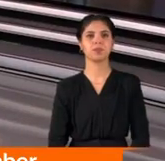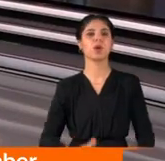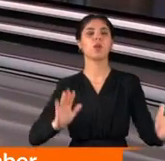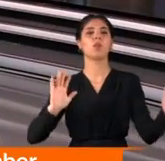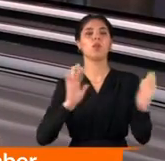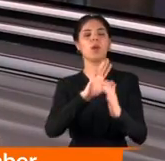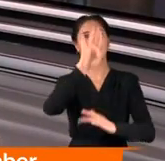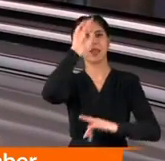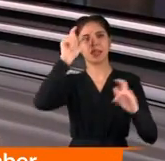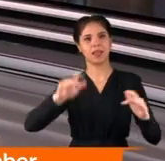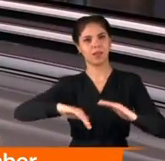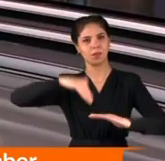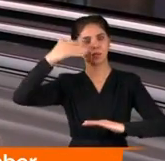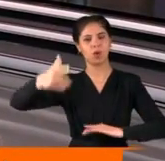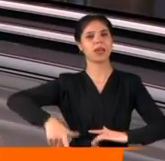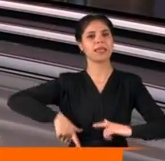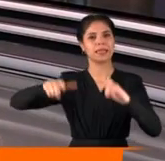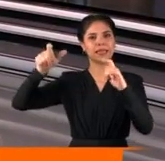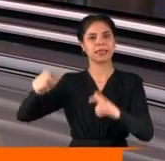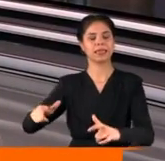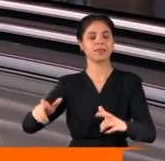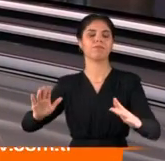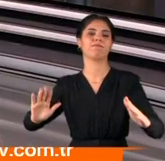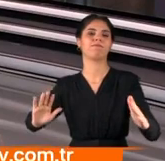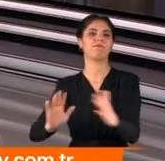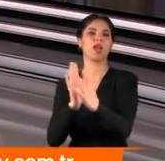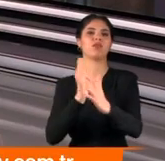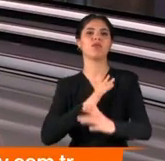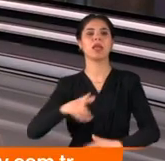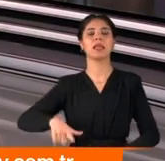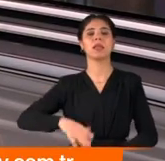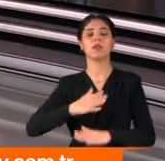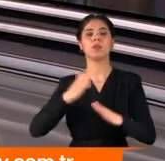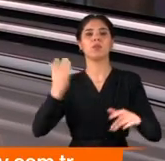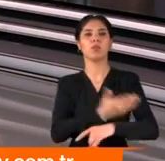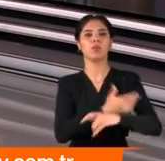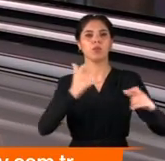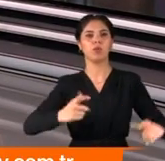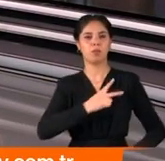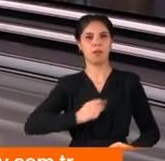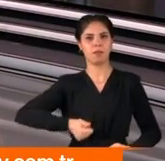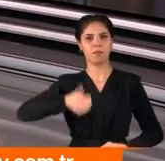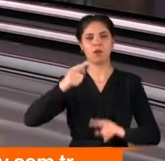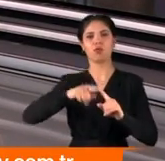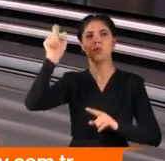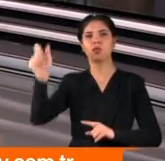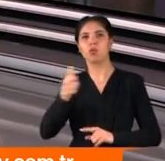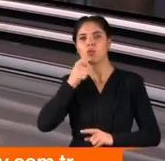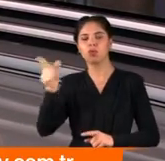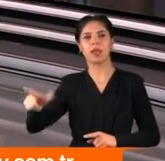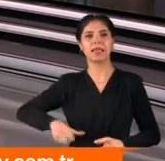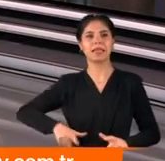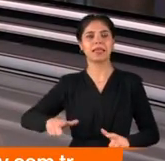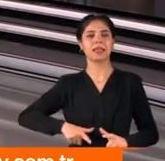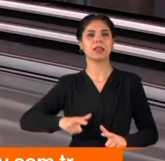Muhalefet İstanbul'un ardından bu kez İzmir'de karşı karşıya geldi. İzmir Büyükşehir Belediye Başkanı Tunç Soyer, İzmir İktisat